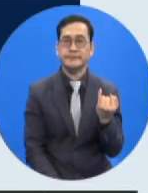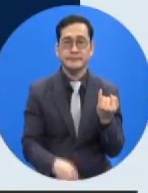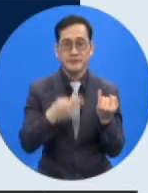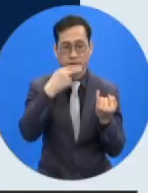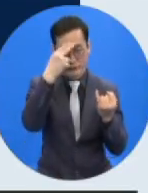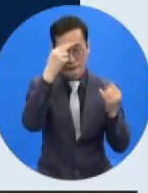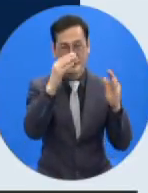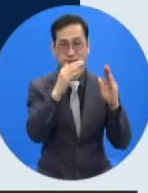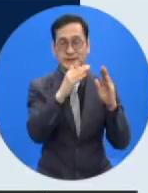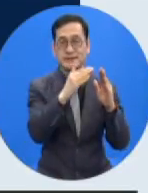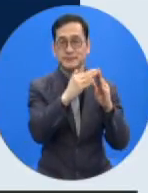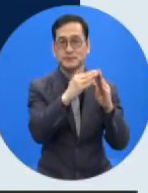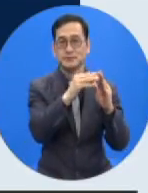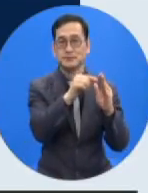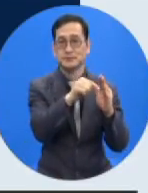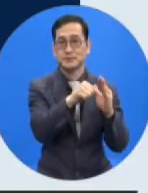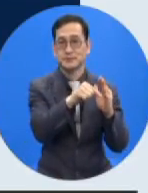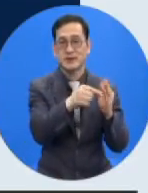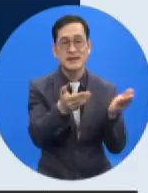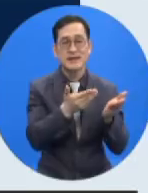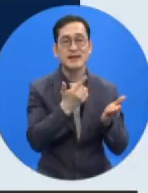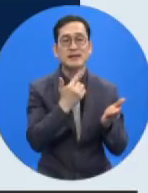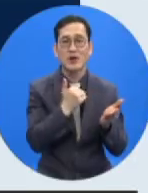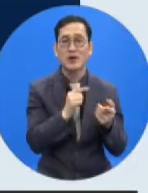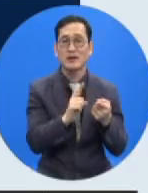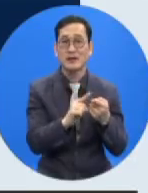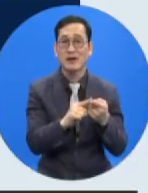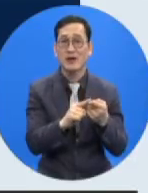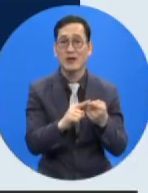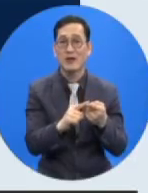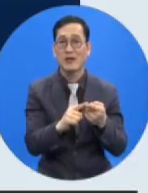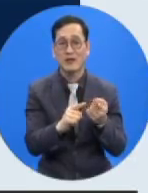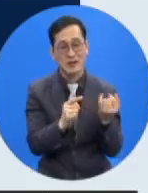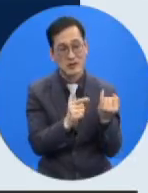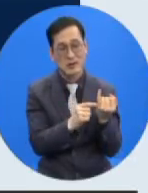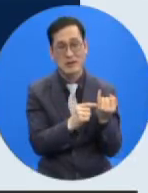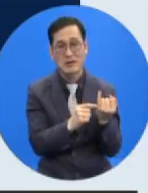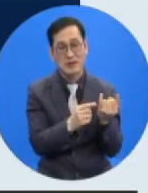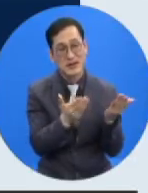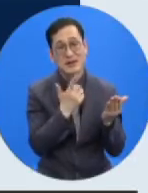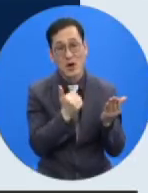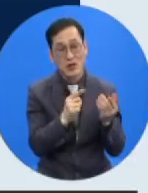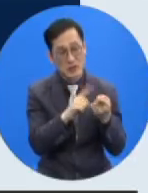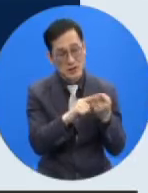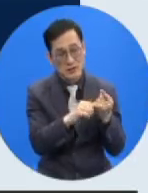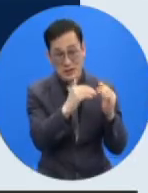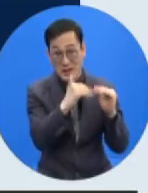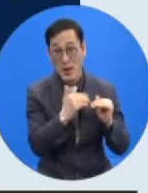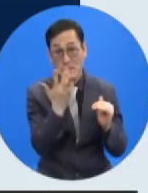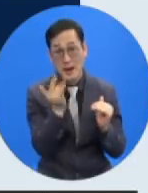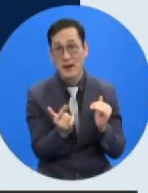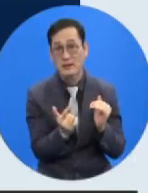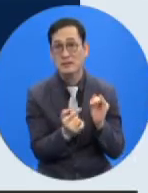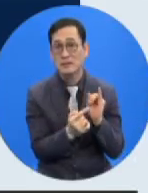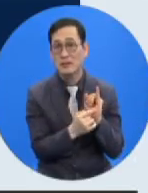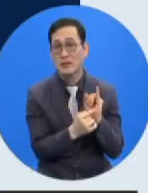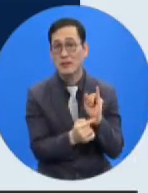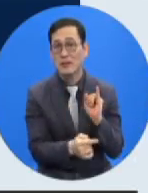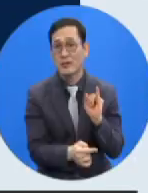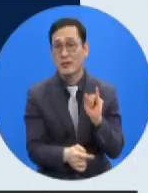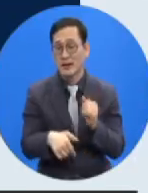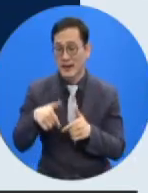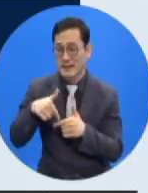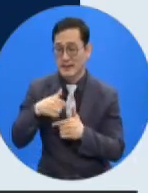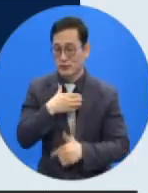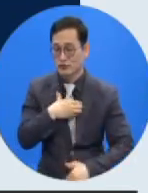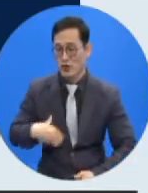유흥주점, 대형 유흥주점에서 근무를 했다라는 사실이 빠졌다는 거예요, 동선에서. 어찌 된 일일까? 요거 좀 진상규명해야 될 것 같아요.